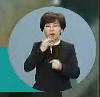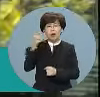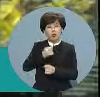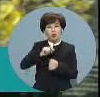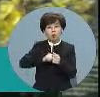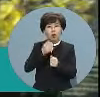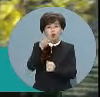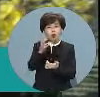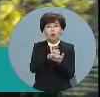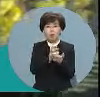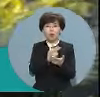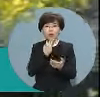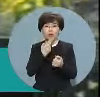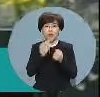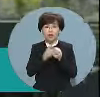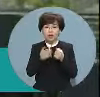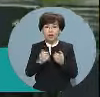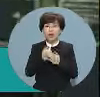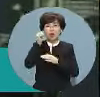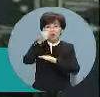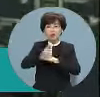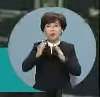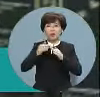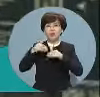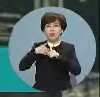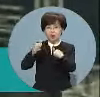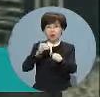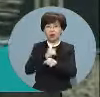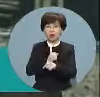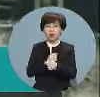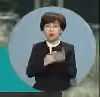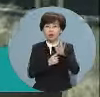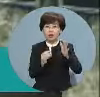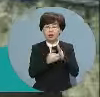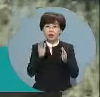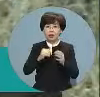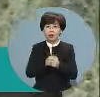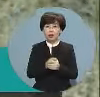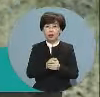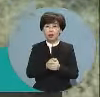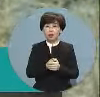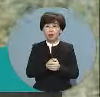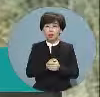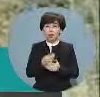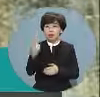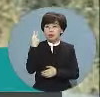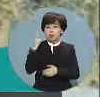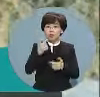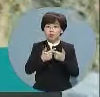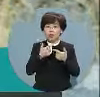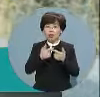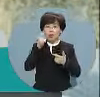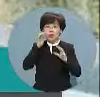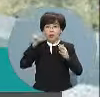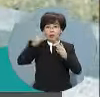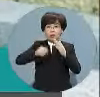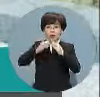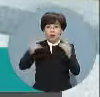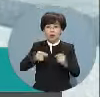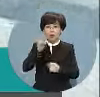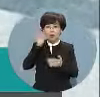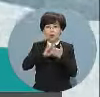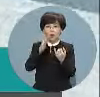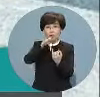수 있는 법적 근거가 없어서 결국 귀가 조치된 것으로 알려졌는데 앞서 그제에는 부산의 일본 영사관 앞에